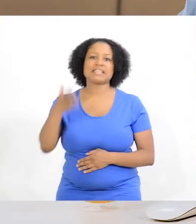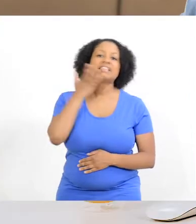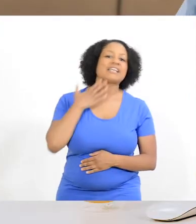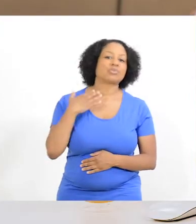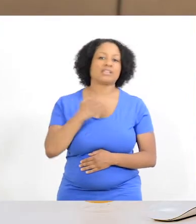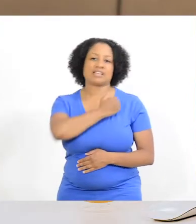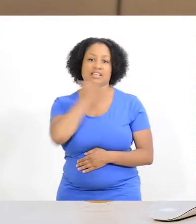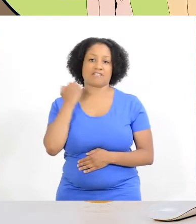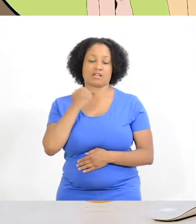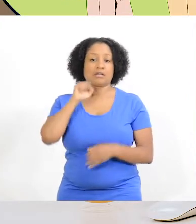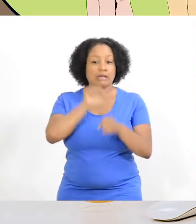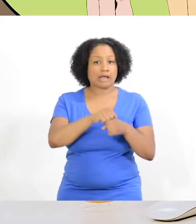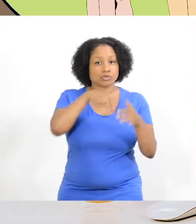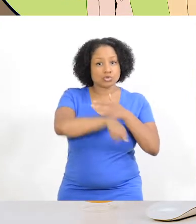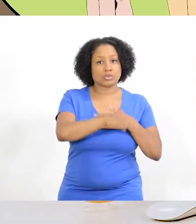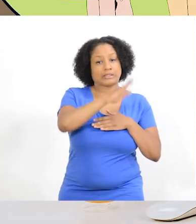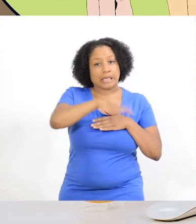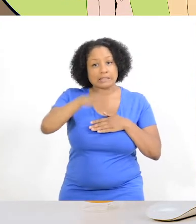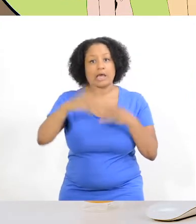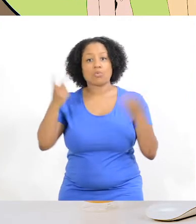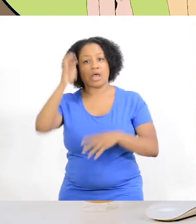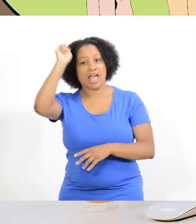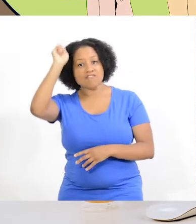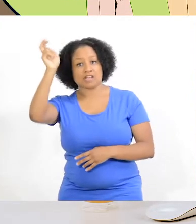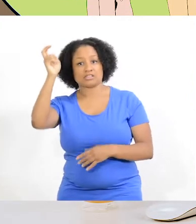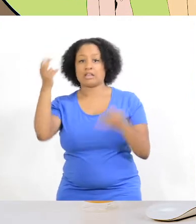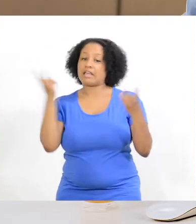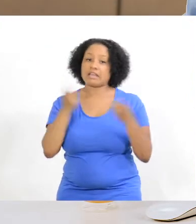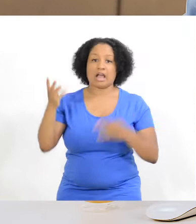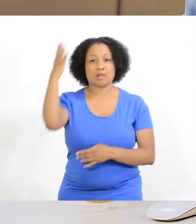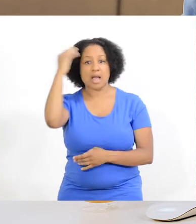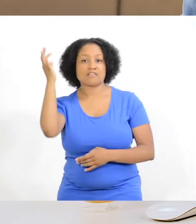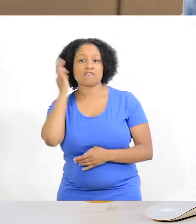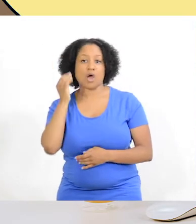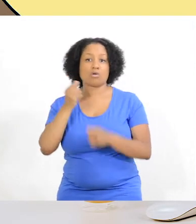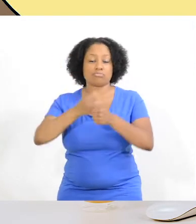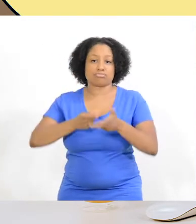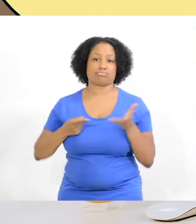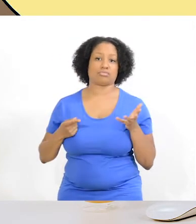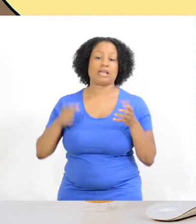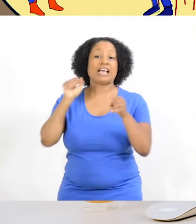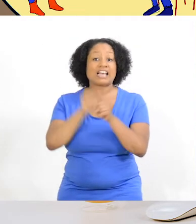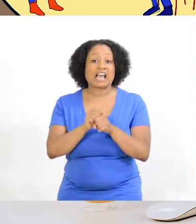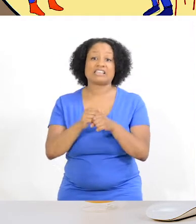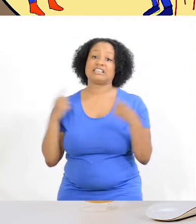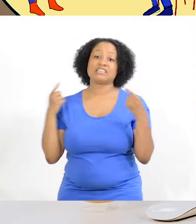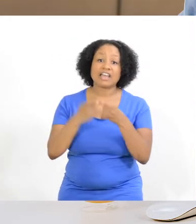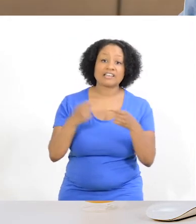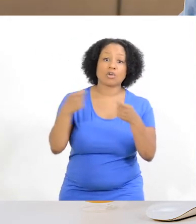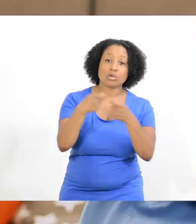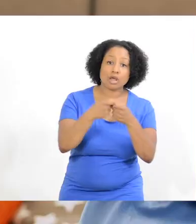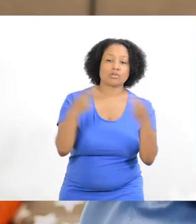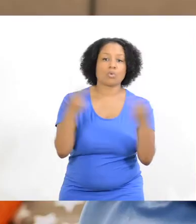Gewalt kann von anderen Kindern oder von Erwachsenen ausgehen, egal welchen Geschlechts. Sie kann im direkten Kontakt oder über soziale Medien